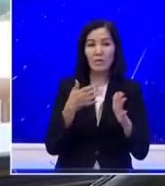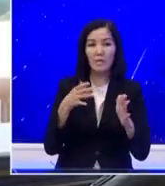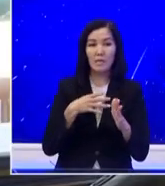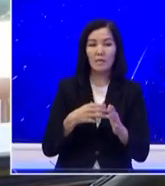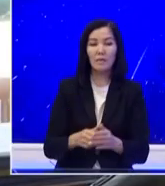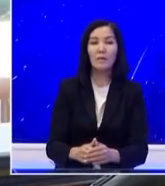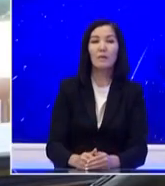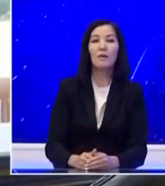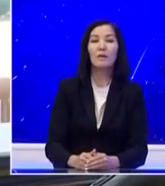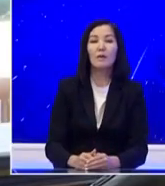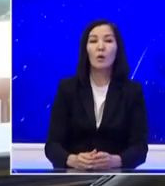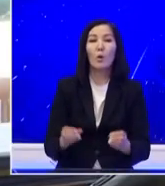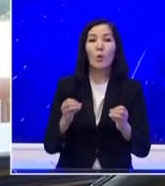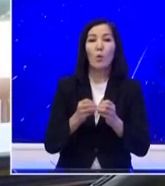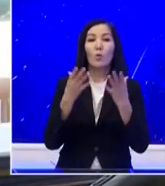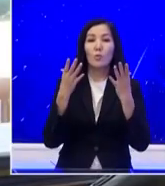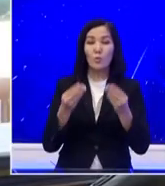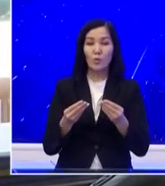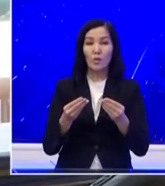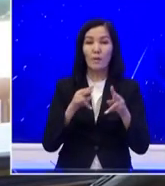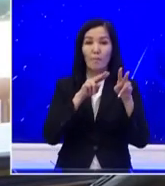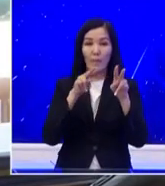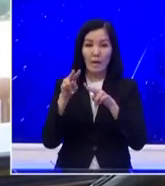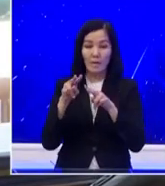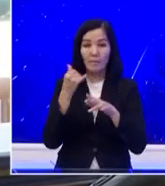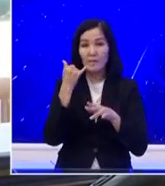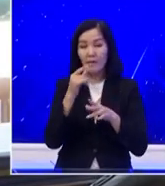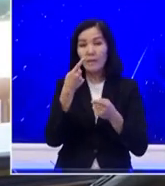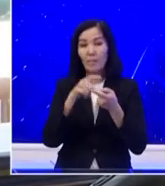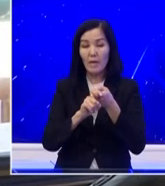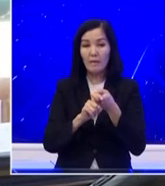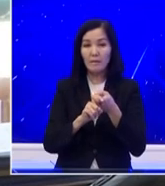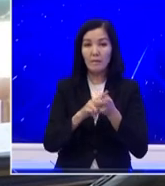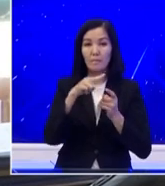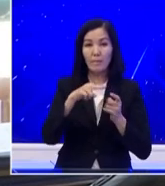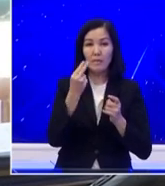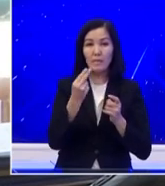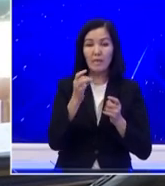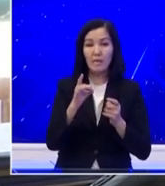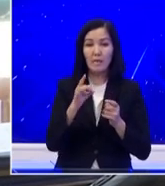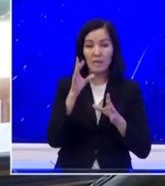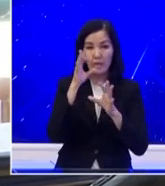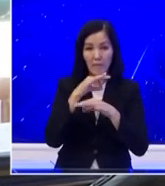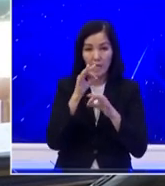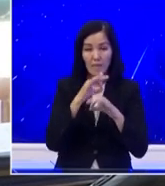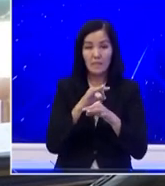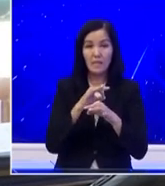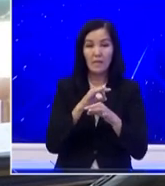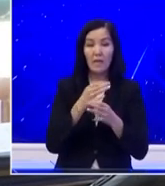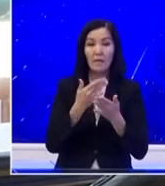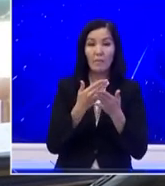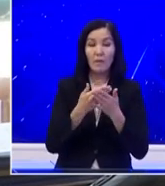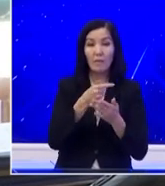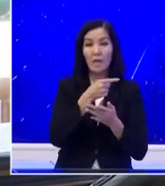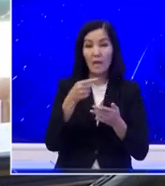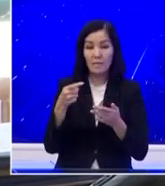ішінде қарап отырып, сосын 10 күн толғанда уже не ПЦР тест аламыз. ПЦР тест отрицательный болса,